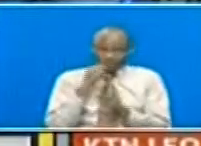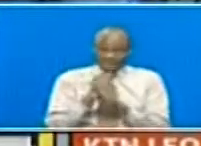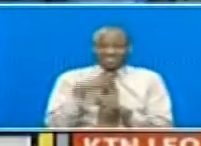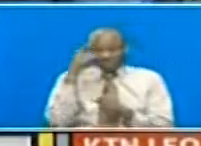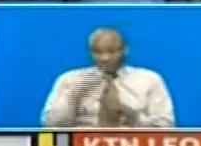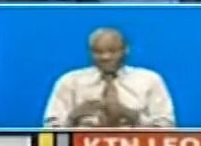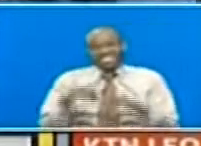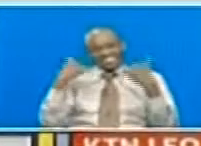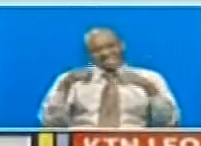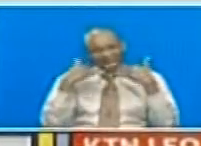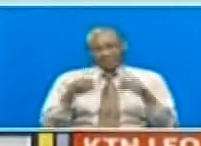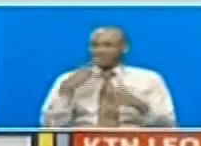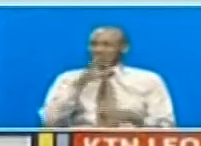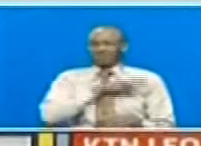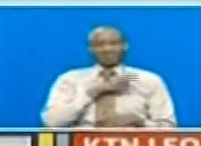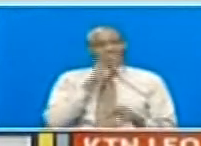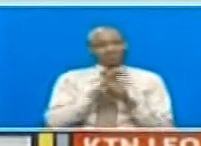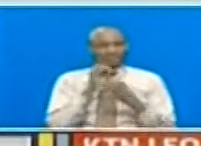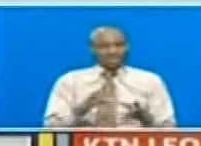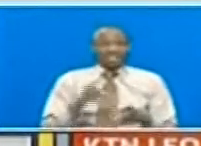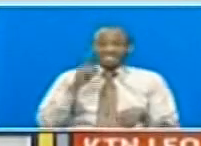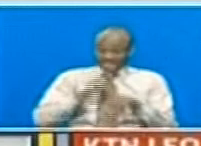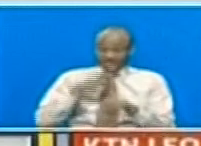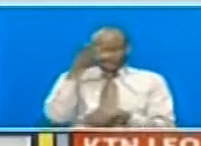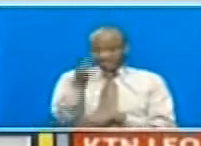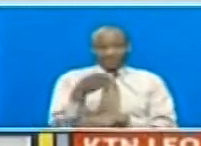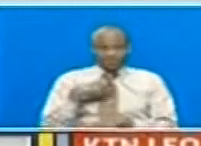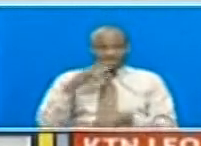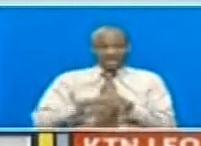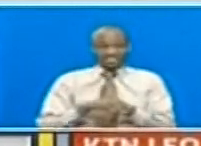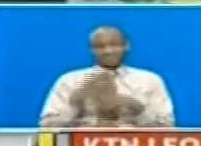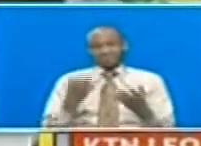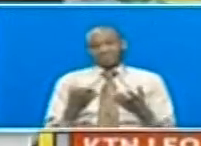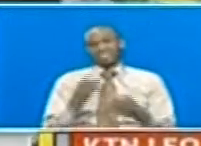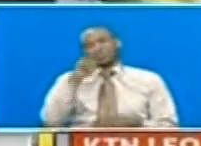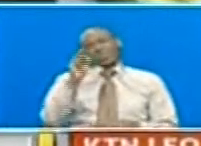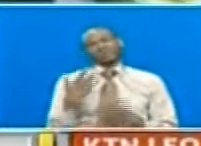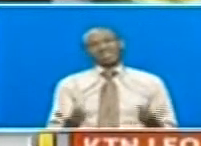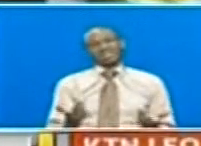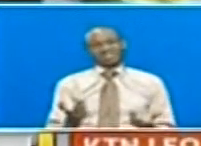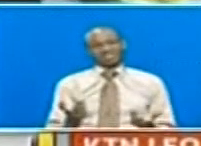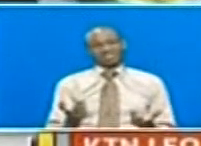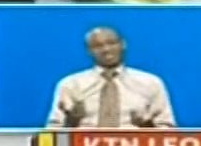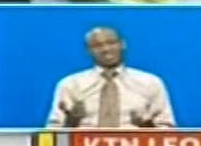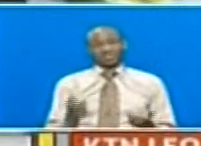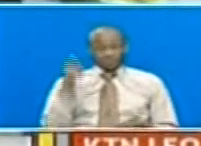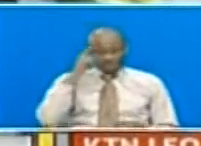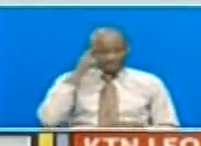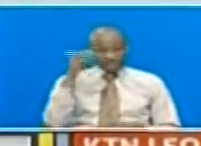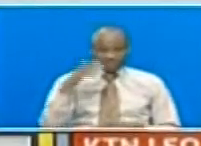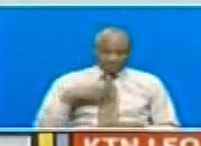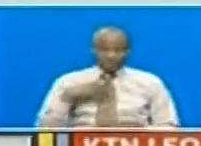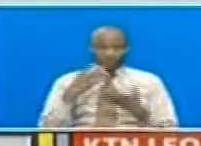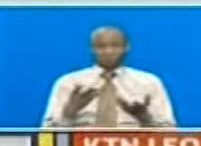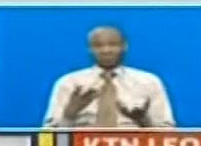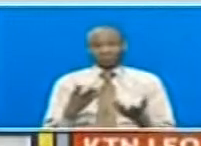uigizaji haukuwa kimu. Sasa hapa mshahara nikifanya mmoja napata hapo ikizidi sana ni 2000. Sababu nakumbuka kuna wengine ambao mpaka sisi